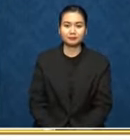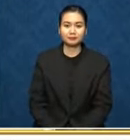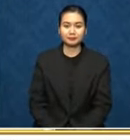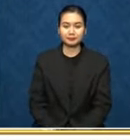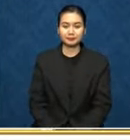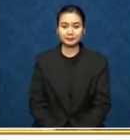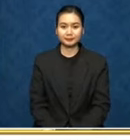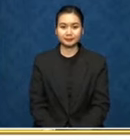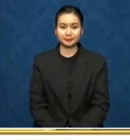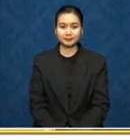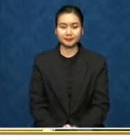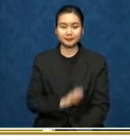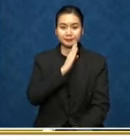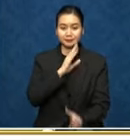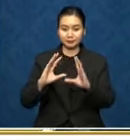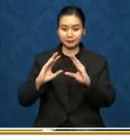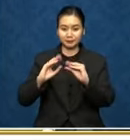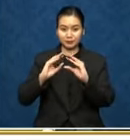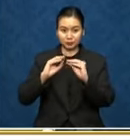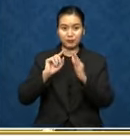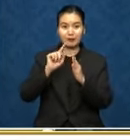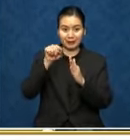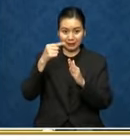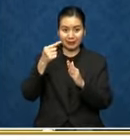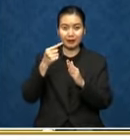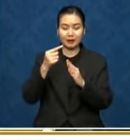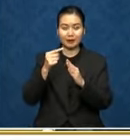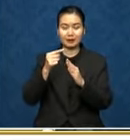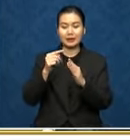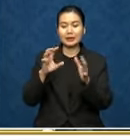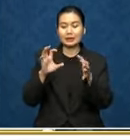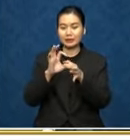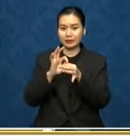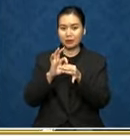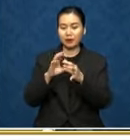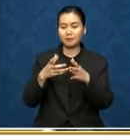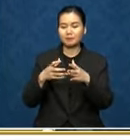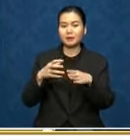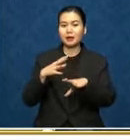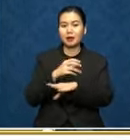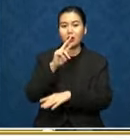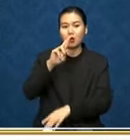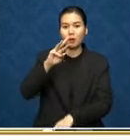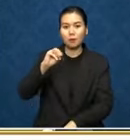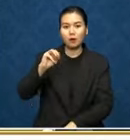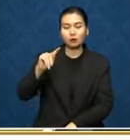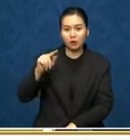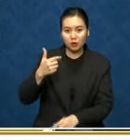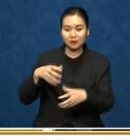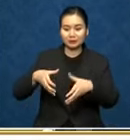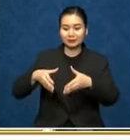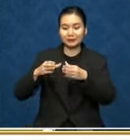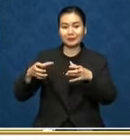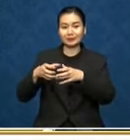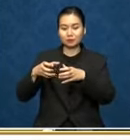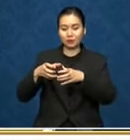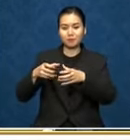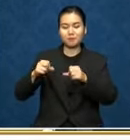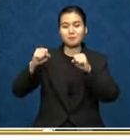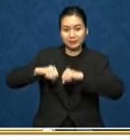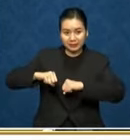ว่าในการประชุมครั้งแรกของคณะรัฐมนตรีจะให้มีการจัดทำประชามติ